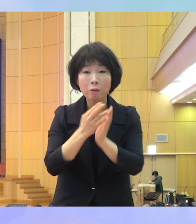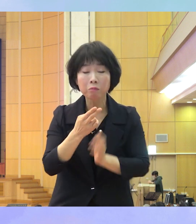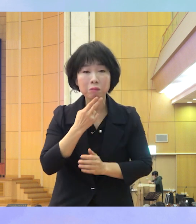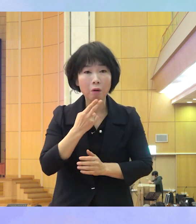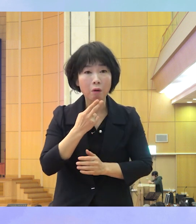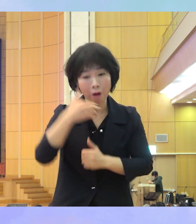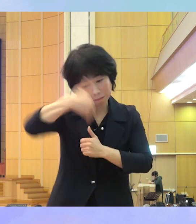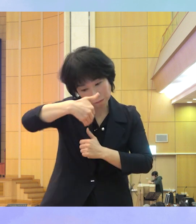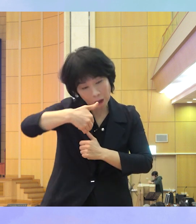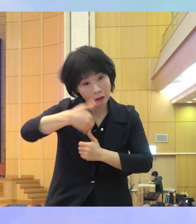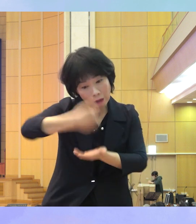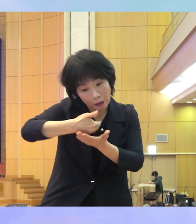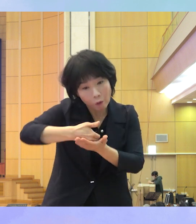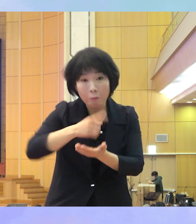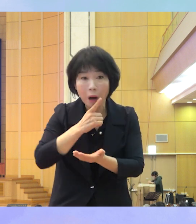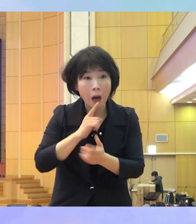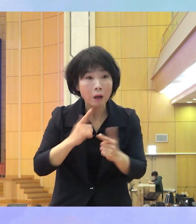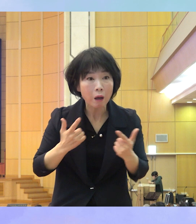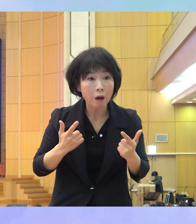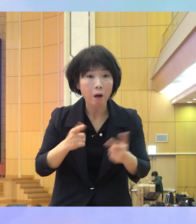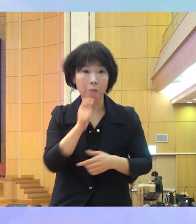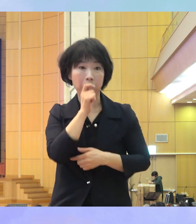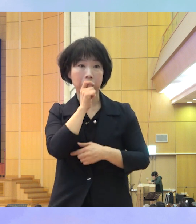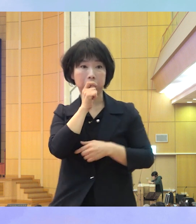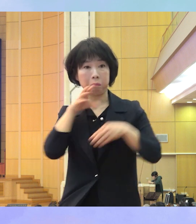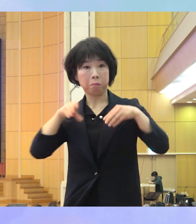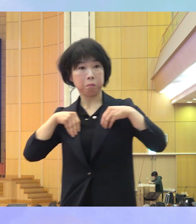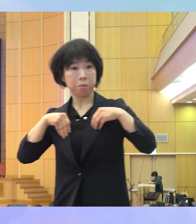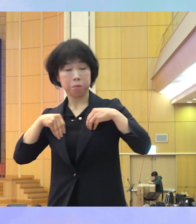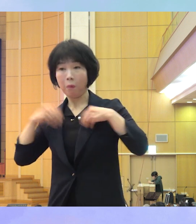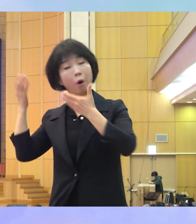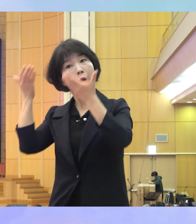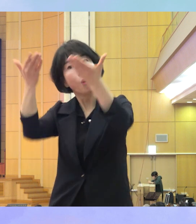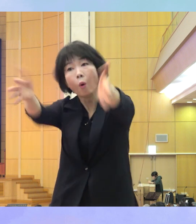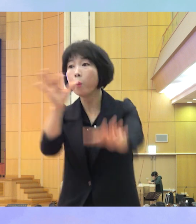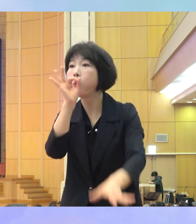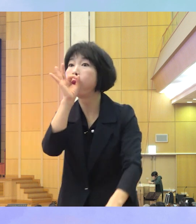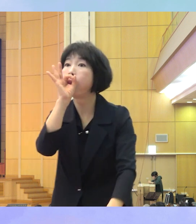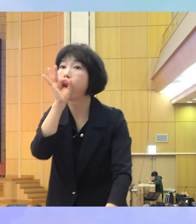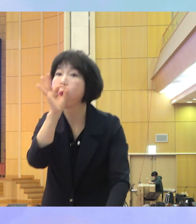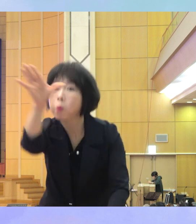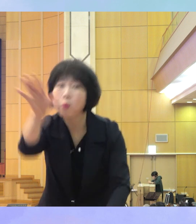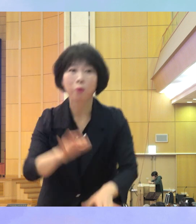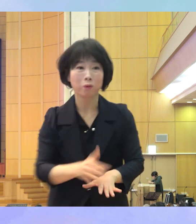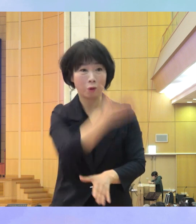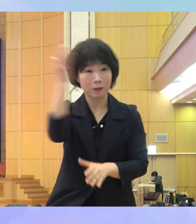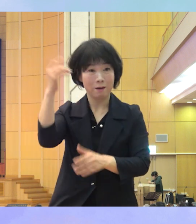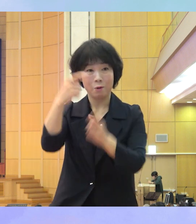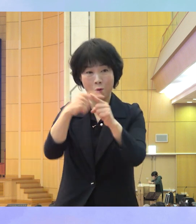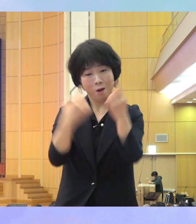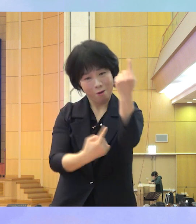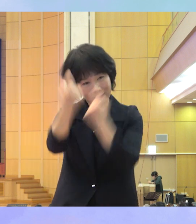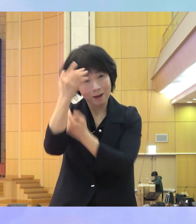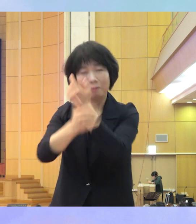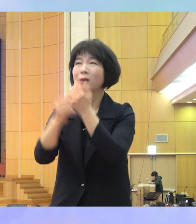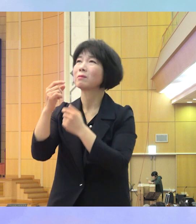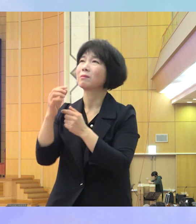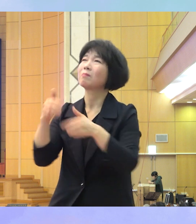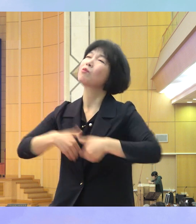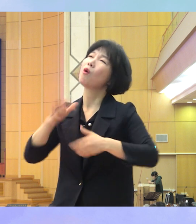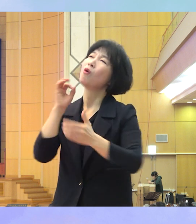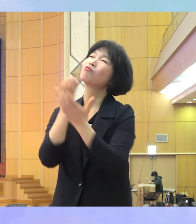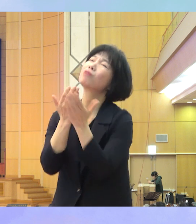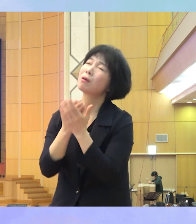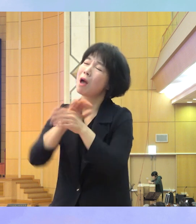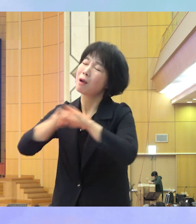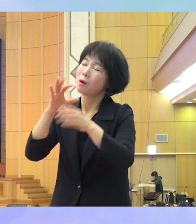구하질 안 해. 그러니까 하나님 안 주시는 거예요. 응? 너희가 내게 부르짖으며 내게 와서 기도하면 내가 너희들의